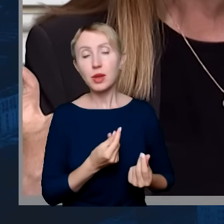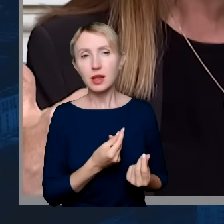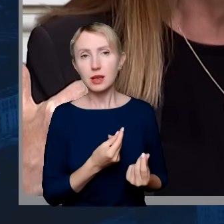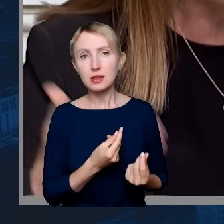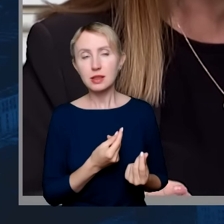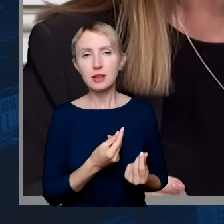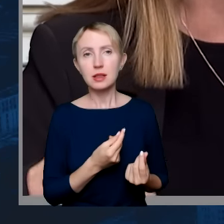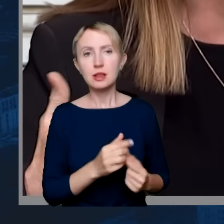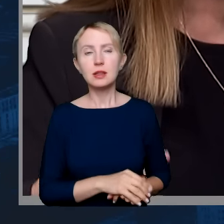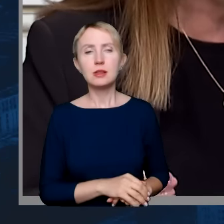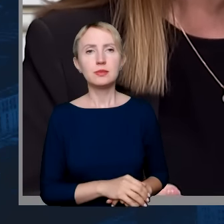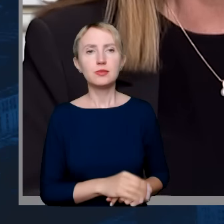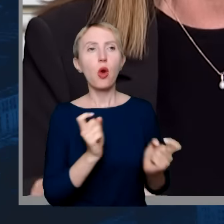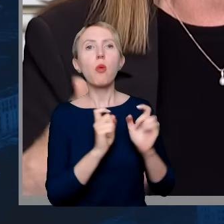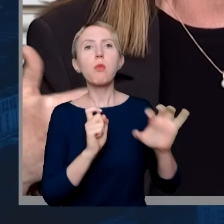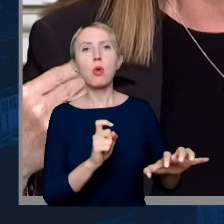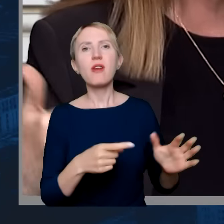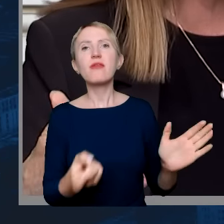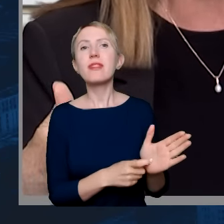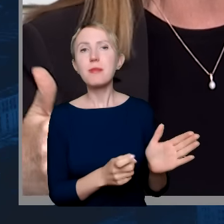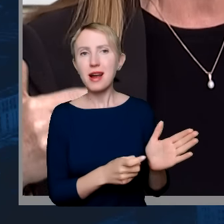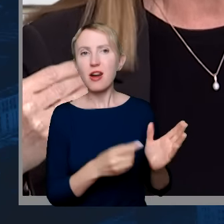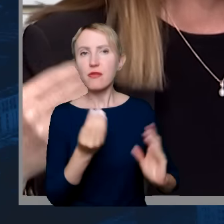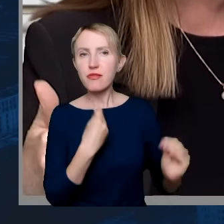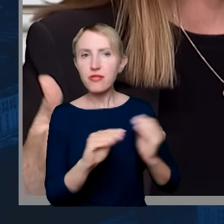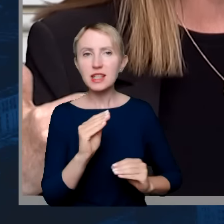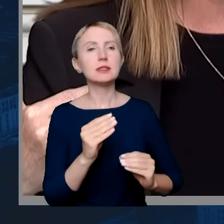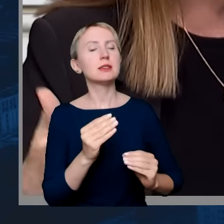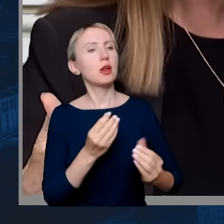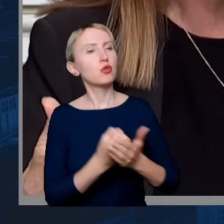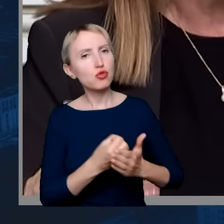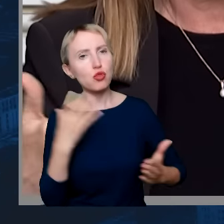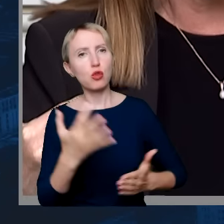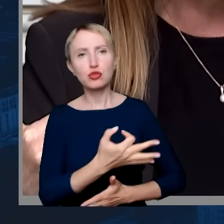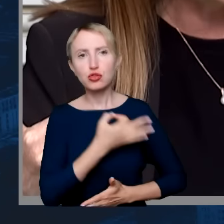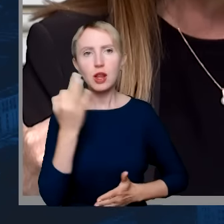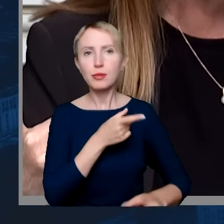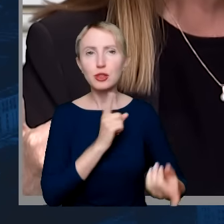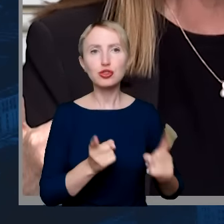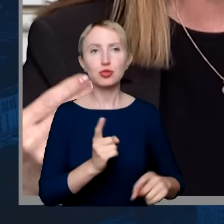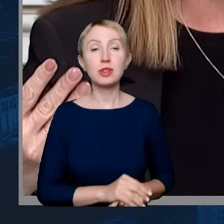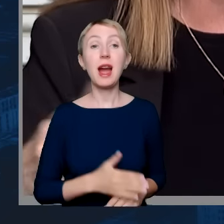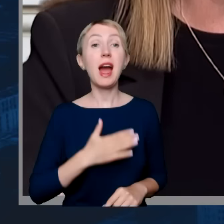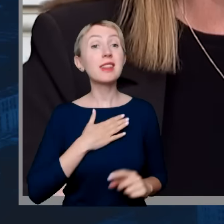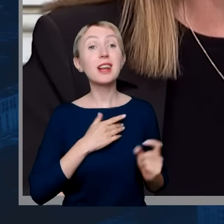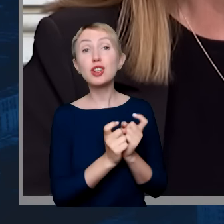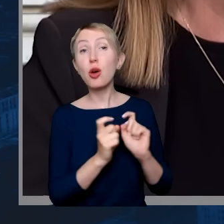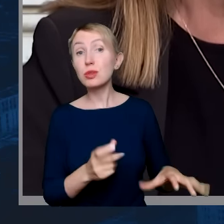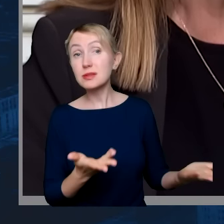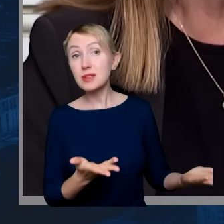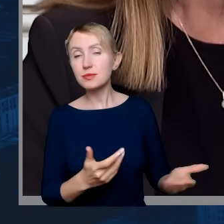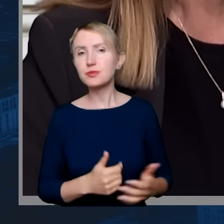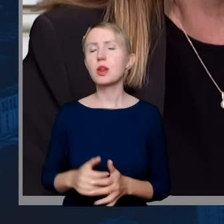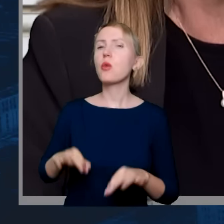Wręcz opozycja domagała się, by to było drożej, lepiej, szybciej. Nasza opozycja... Ale, znaczy to, co teraz mówi pan